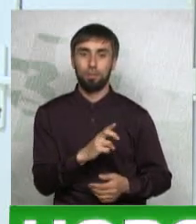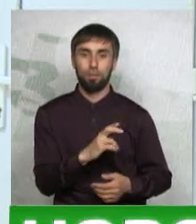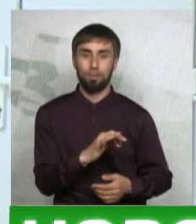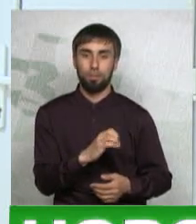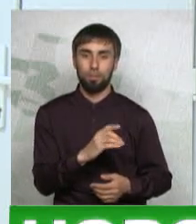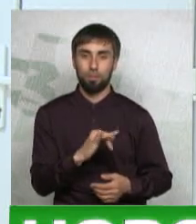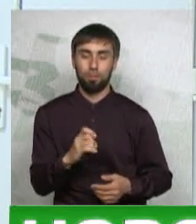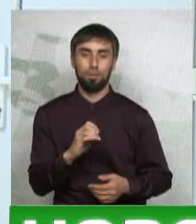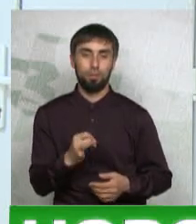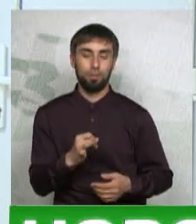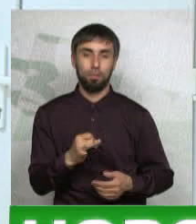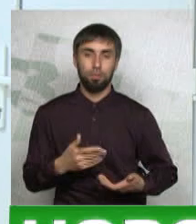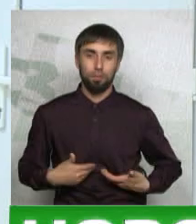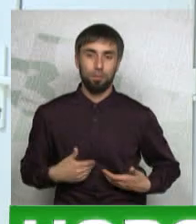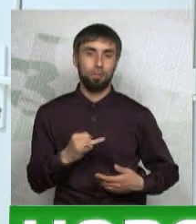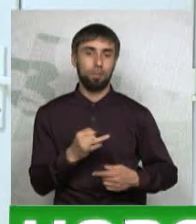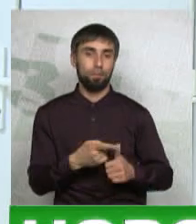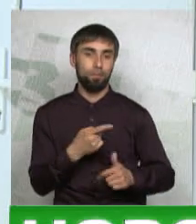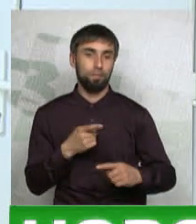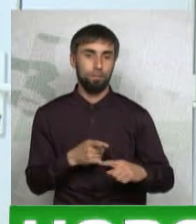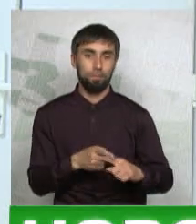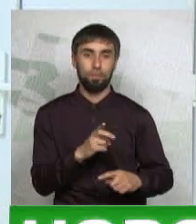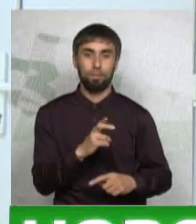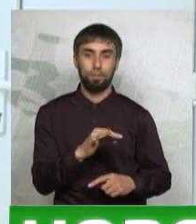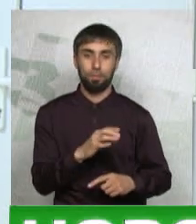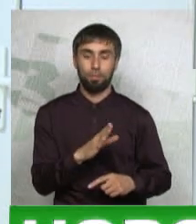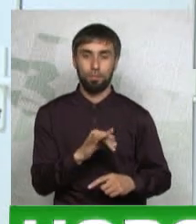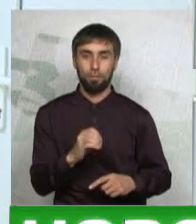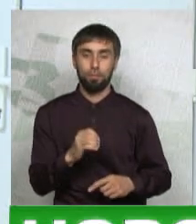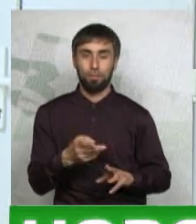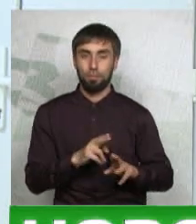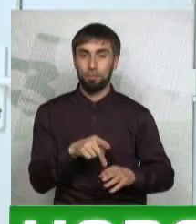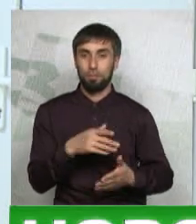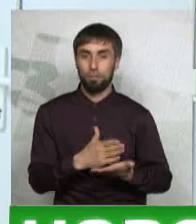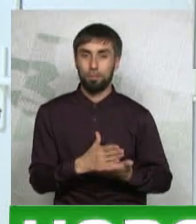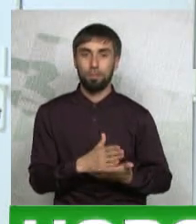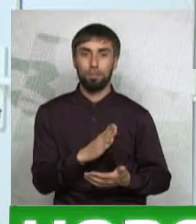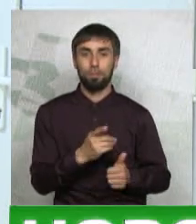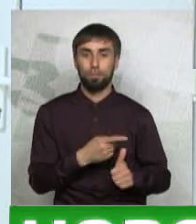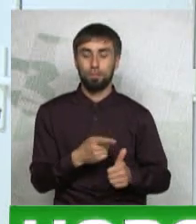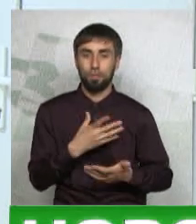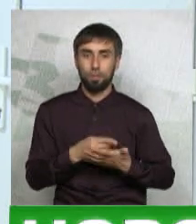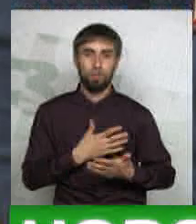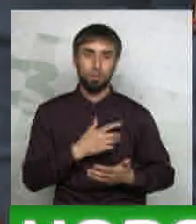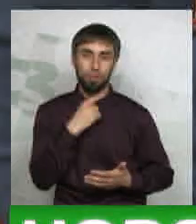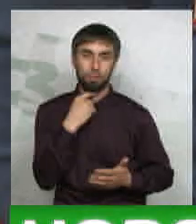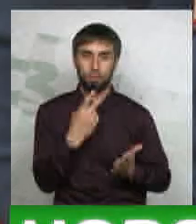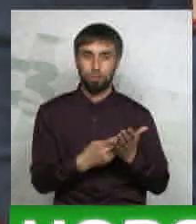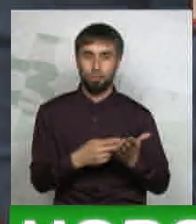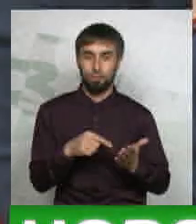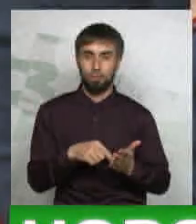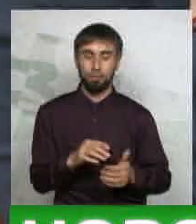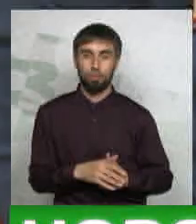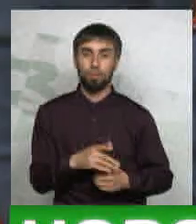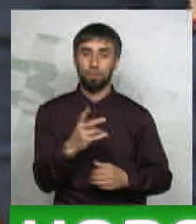и полубоевые, это является, как говорится, визитной карточкой нашей республики. На встрече